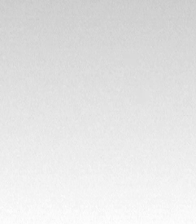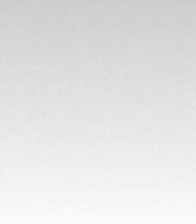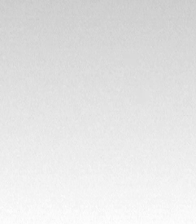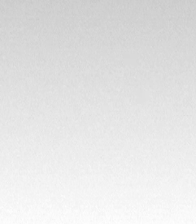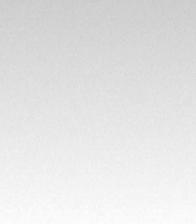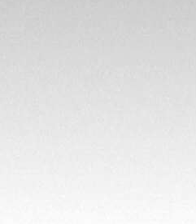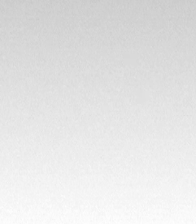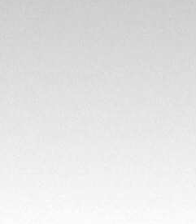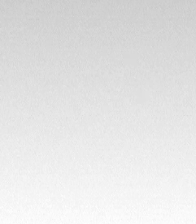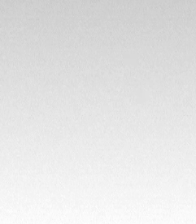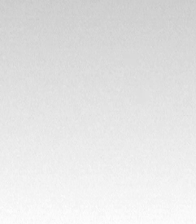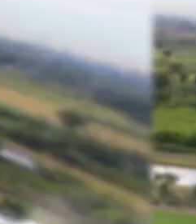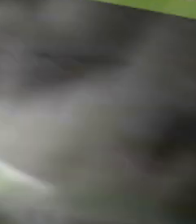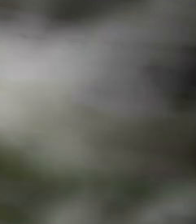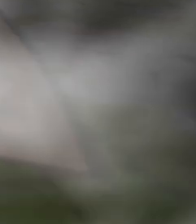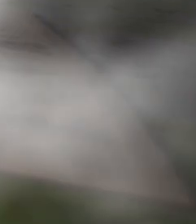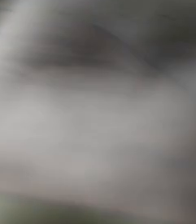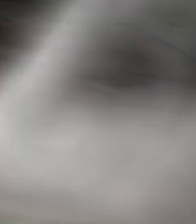ตอล